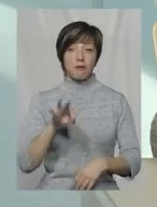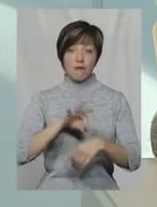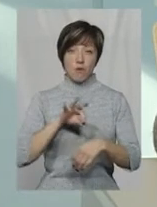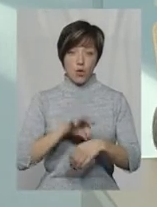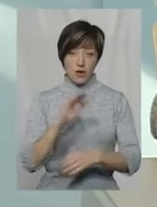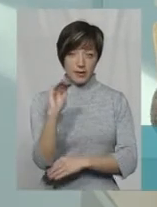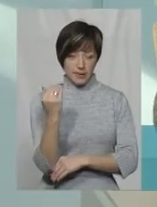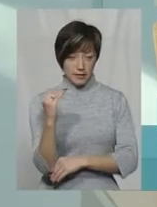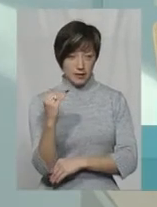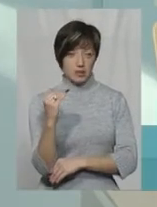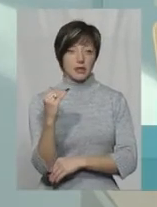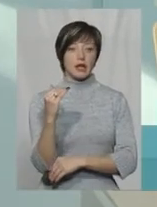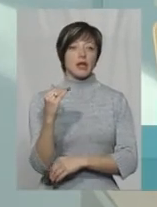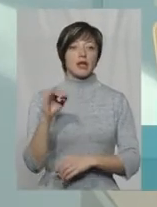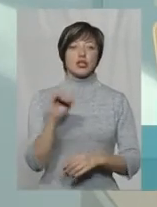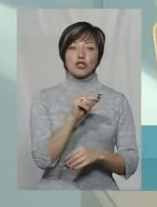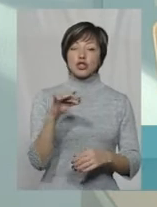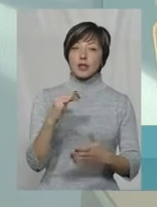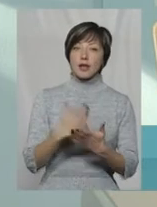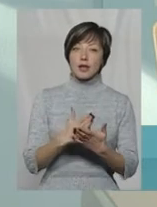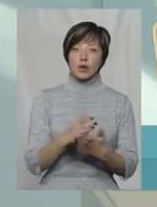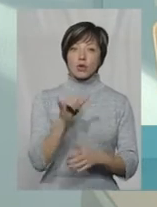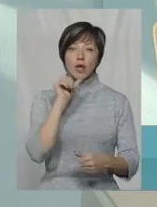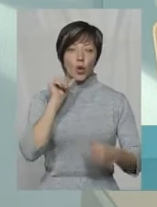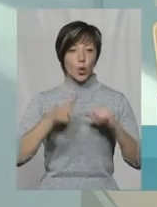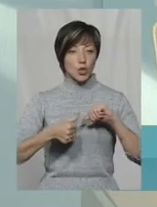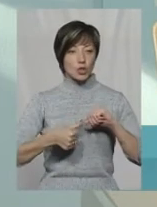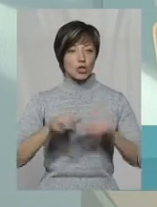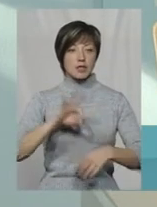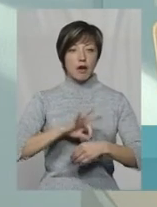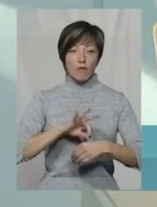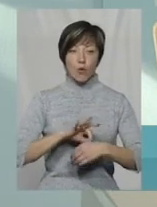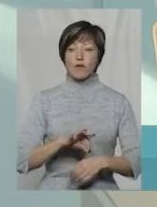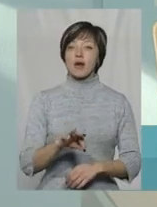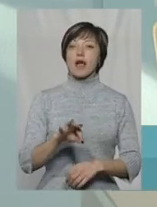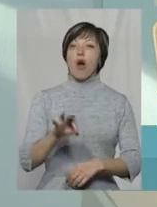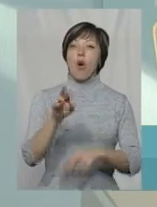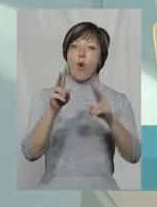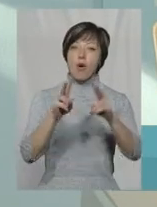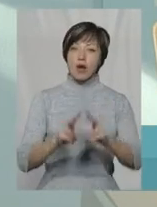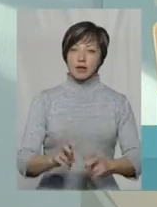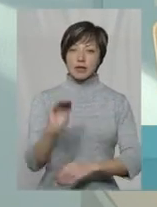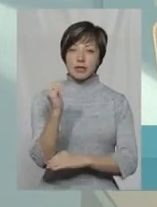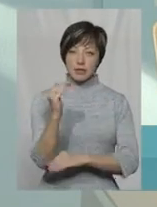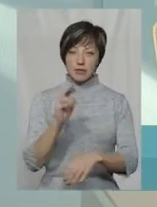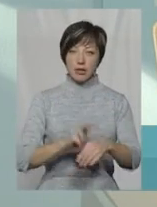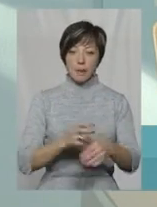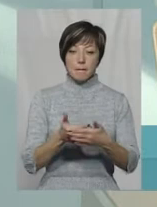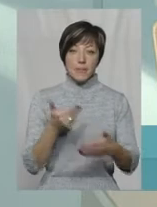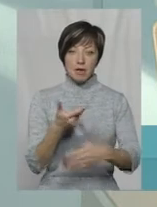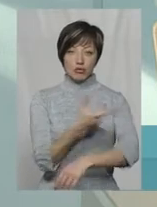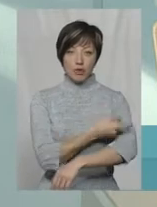хворіє, чи є в неї хронічні захворювання. Вона оглядає дитину перед